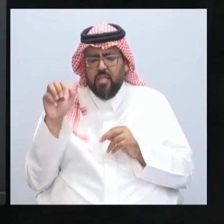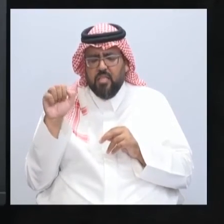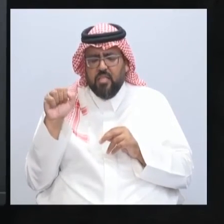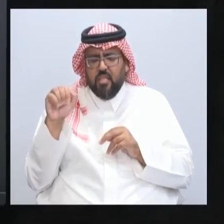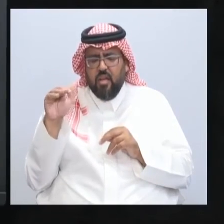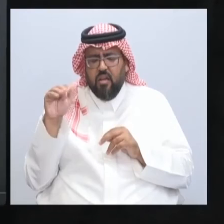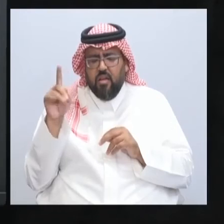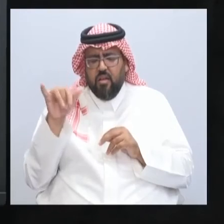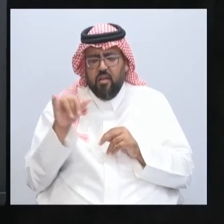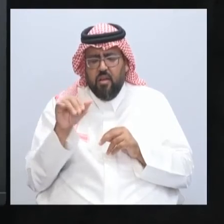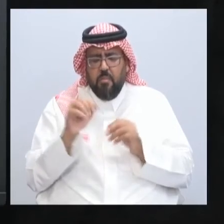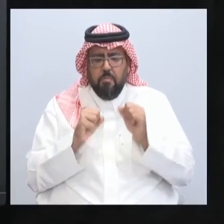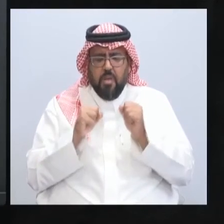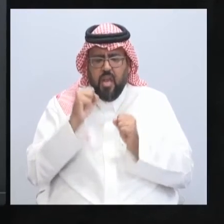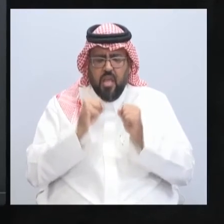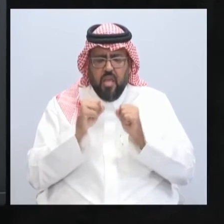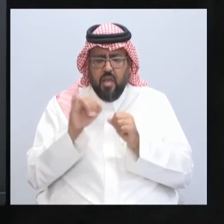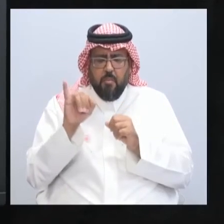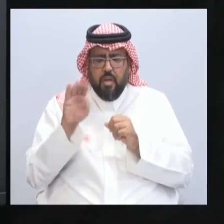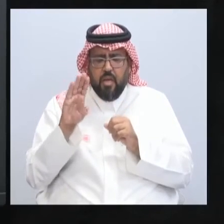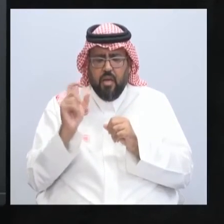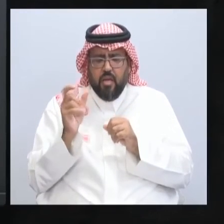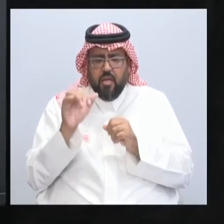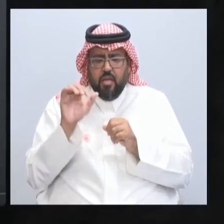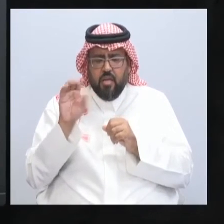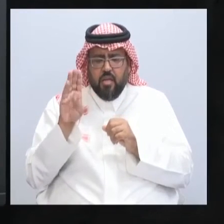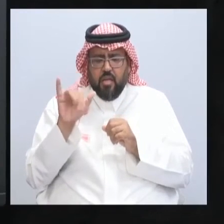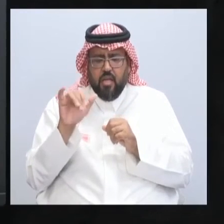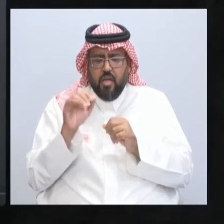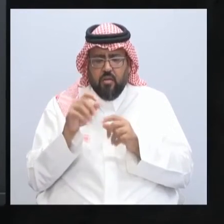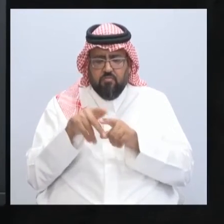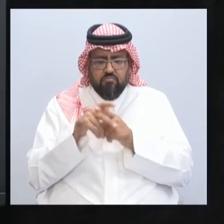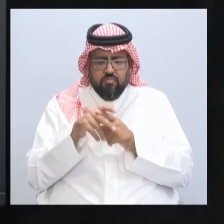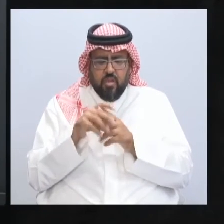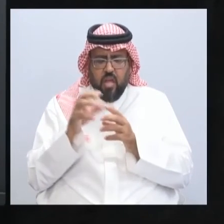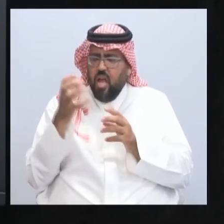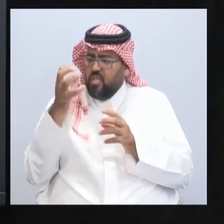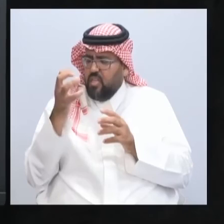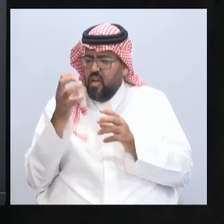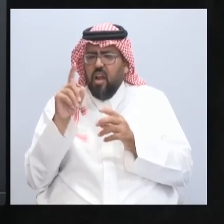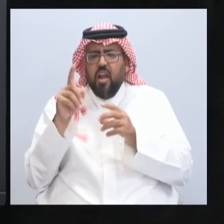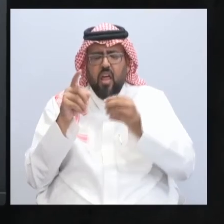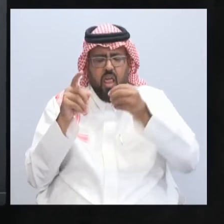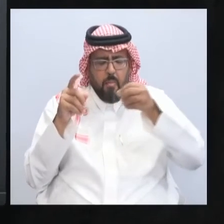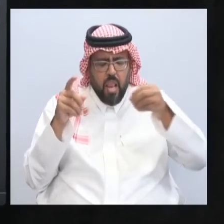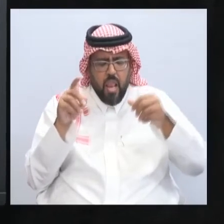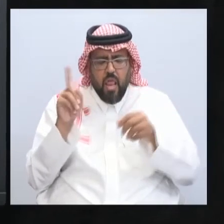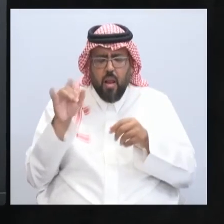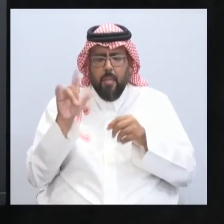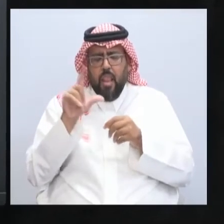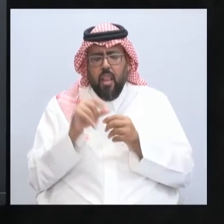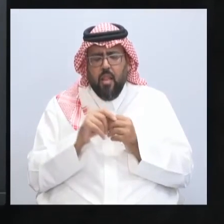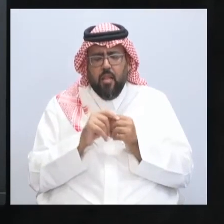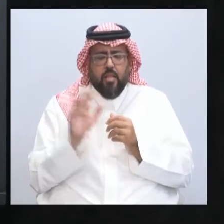وصخور ميكانيكيه مثال الحجر الرملي وصخور عضويه